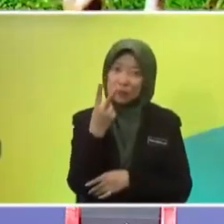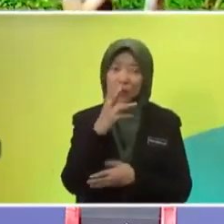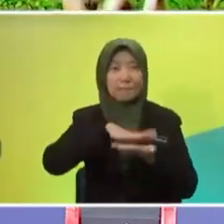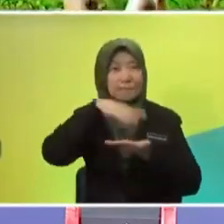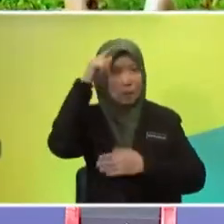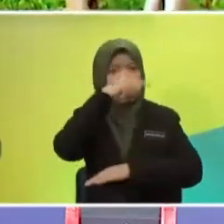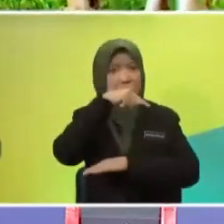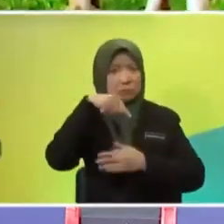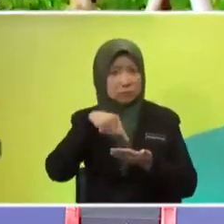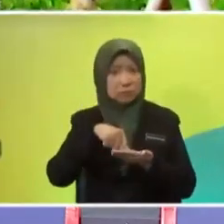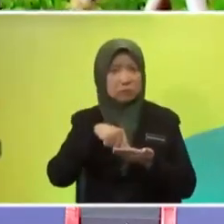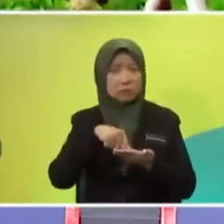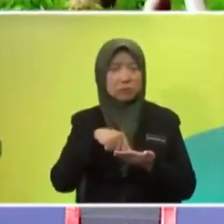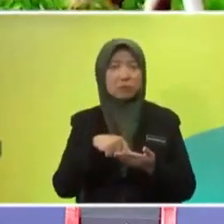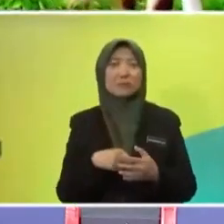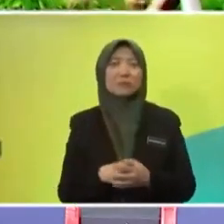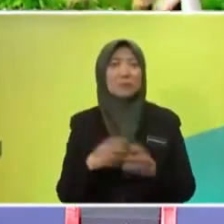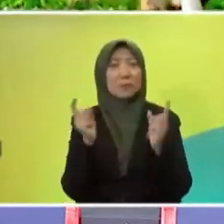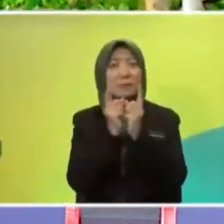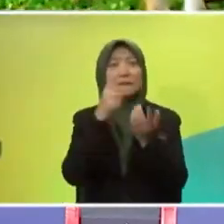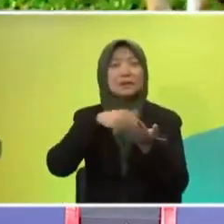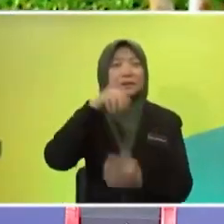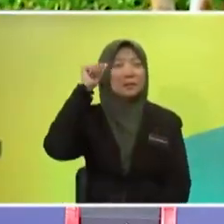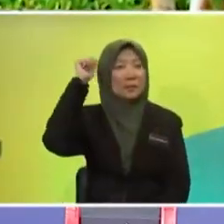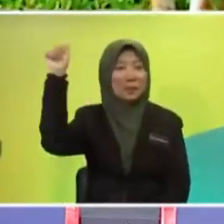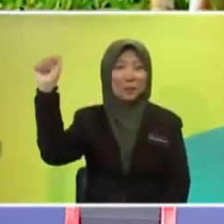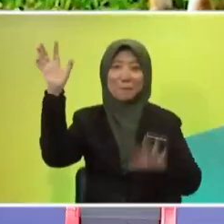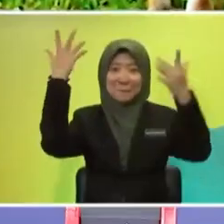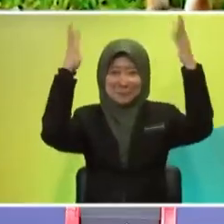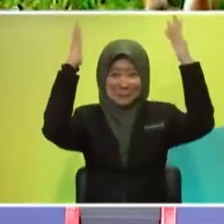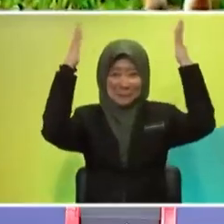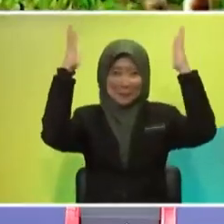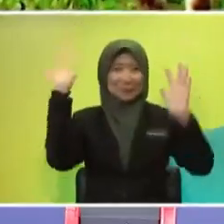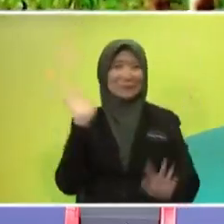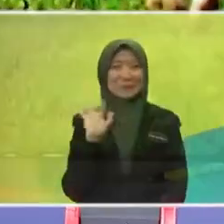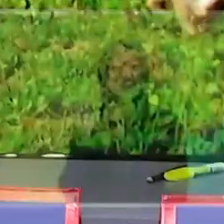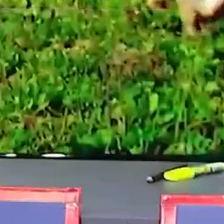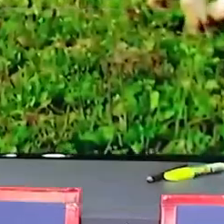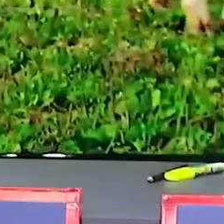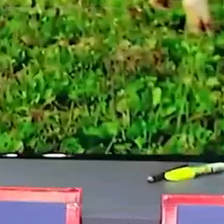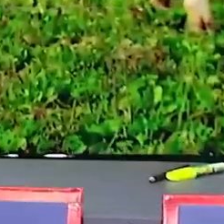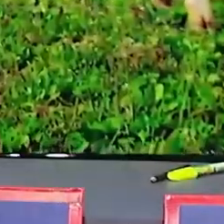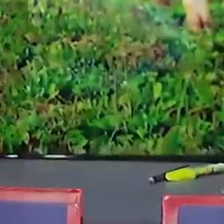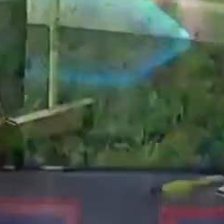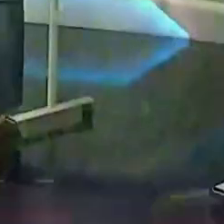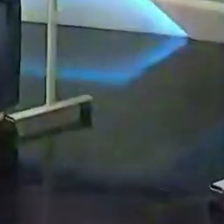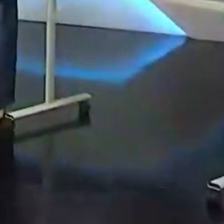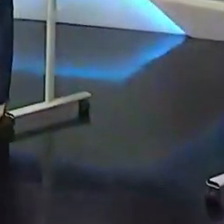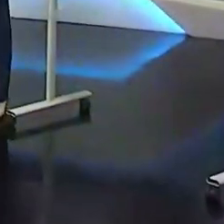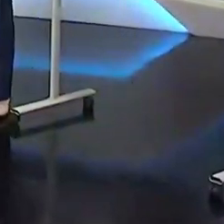ia memberi manfaat kepada semua. Jumpa lagi. Assalamualaikum. Bye. Terima kasih cikgu. Terima